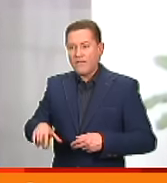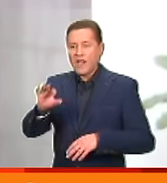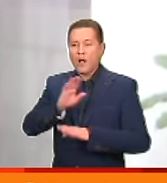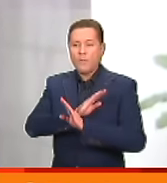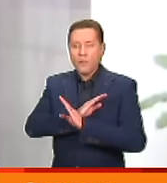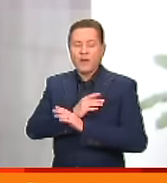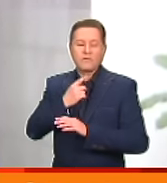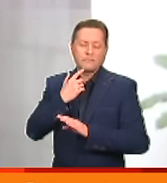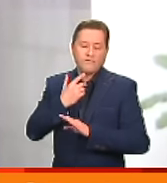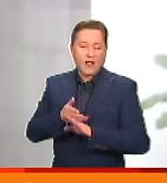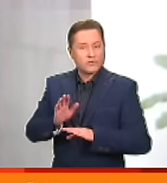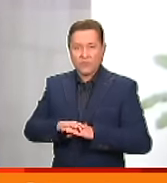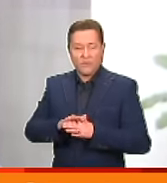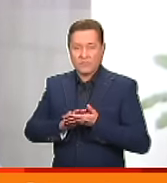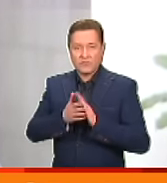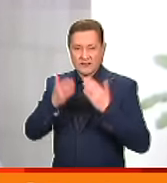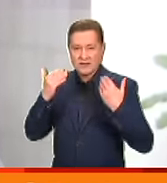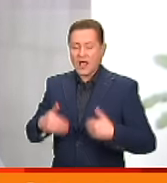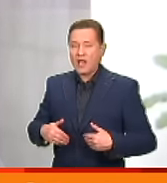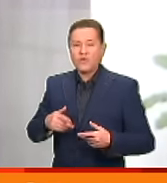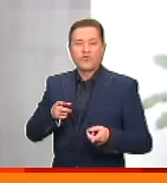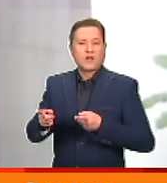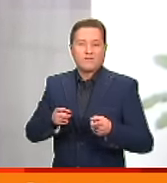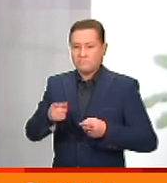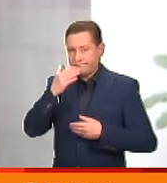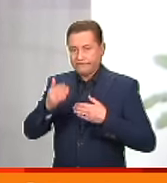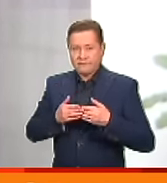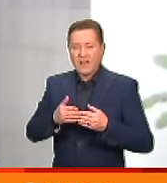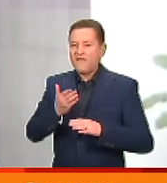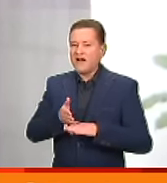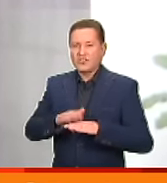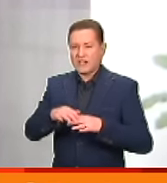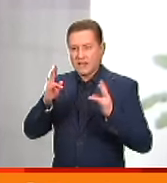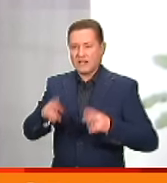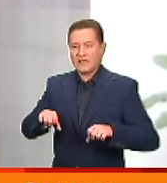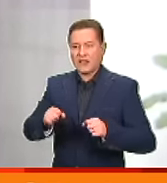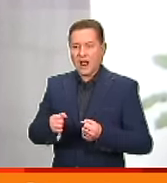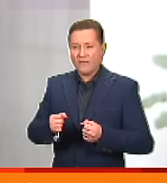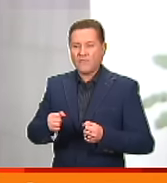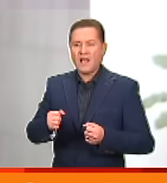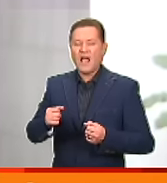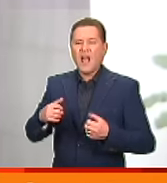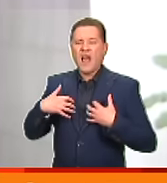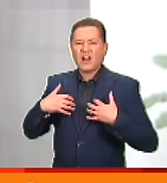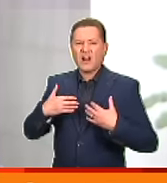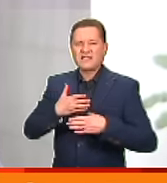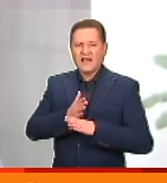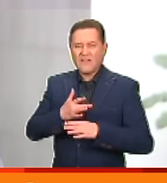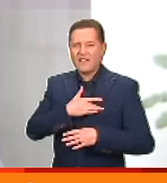поступав у вкрай важкому стані, можна сказати, у агонуючому. Вкрай важкі травми, двобічний розрив легень,